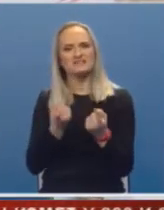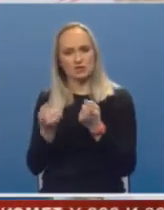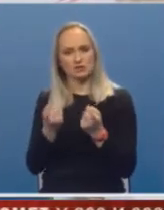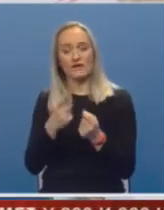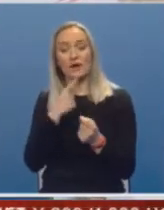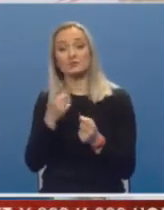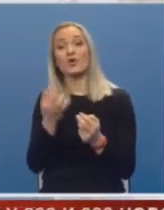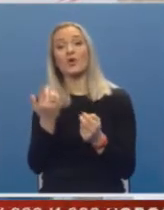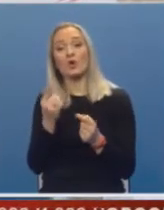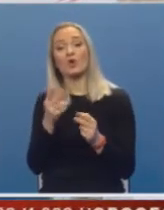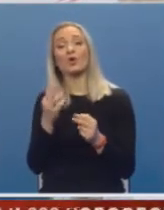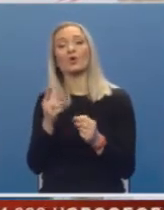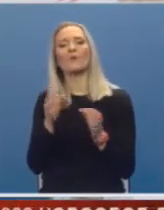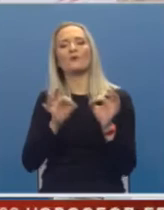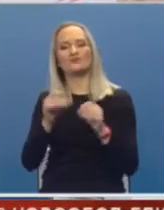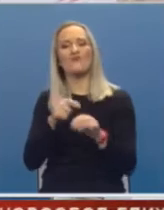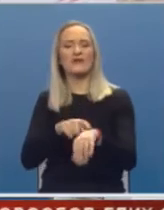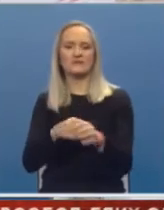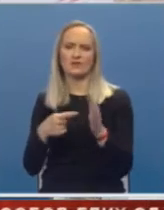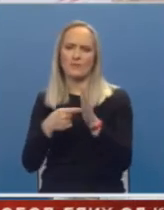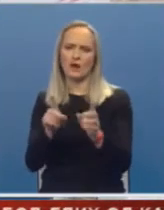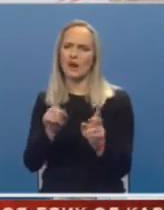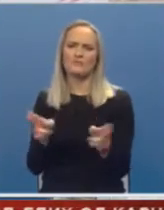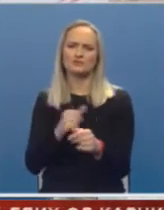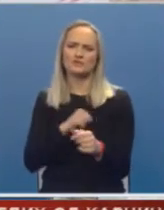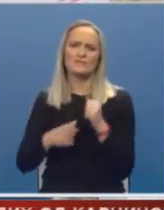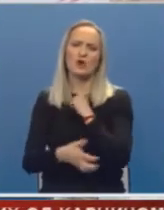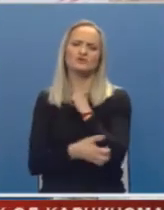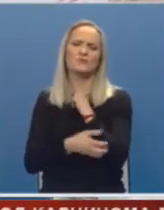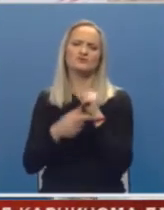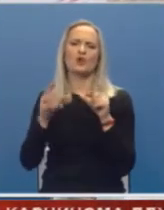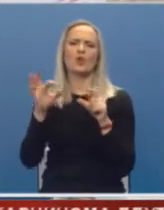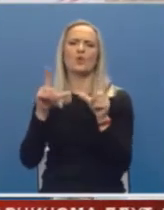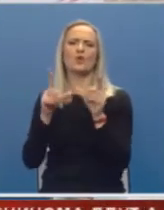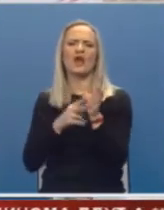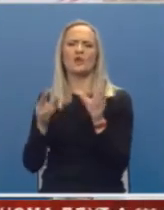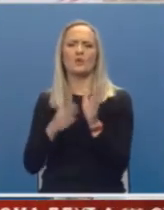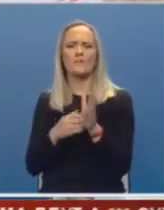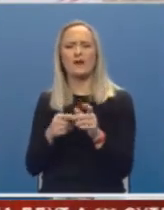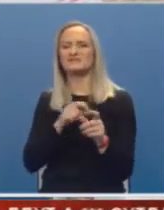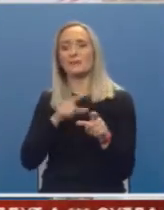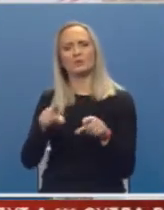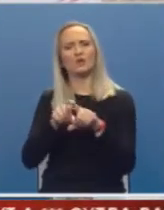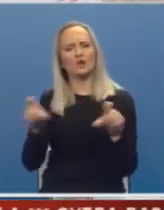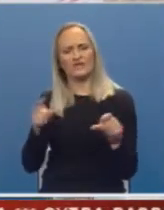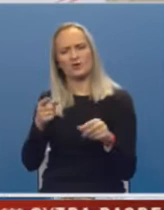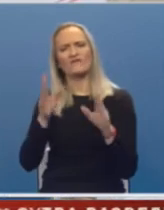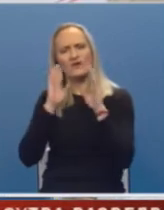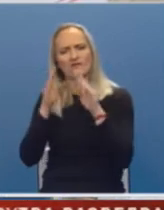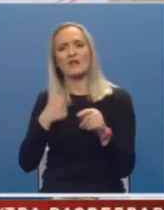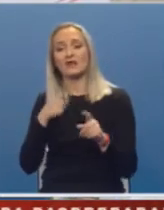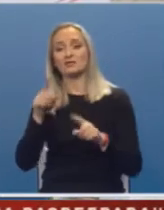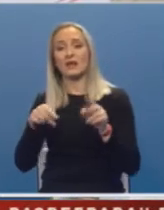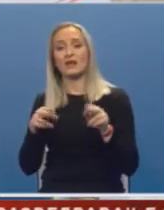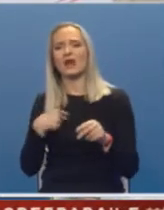će dokazati. Ne može se samo osiromašeni uranijum kad je karcinom pluća u pitanju okriviti. Vjerovatno i naše